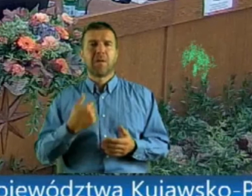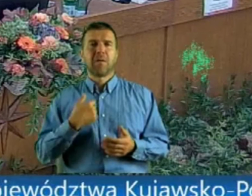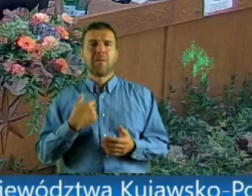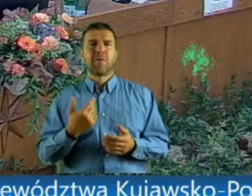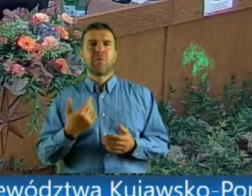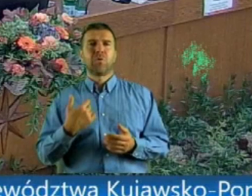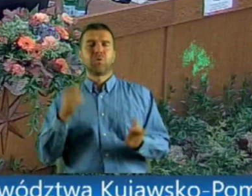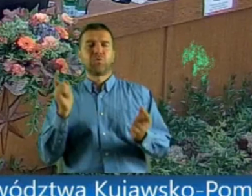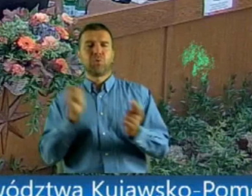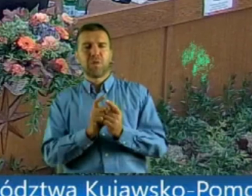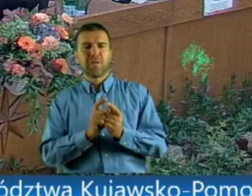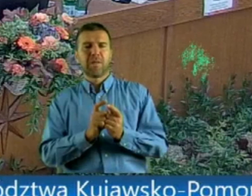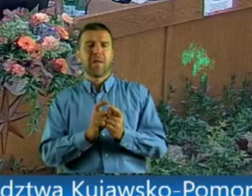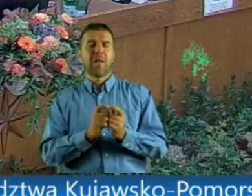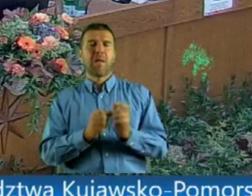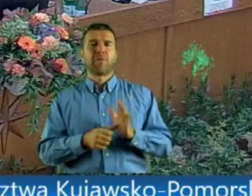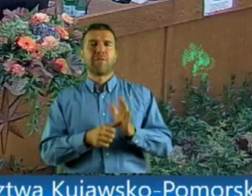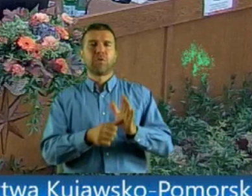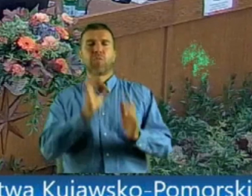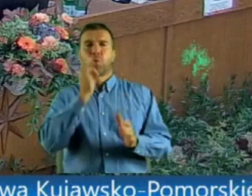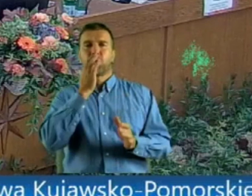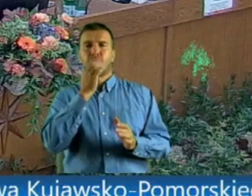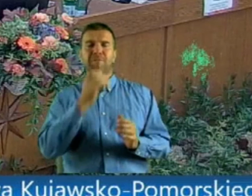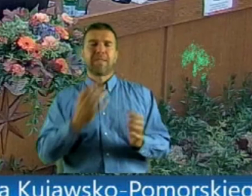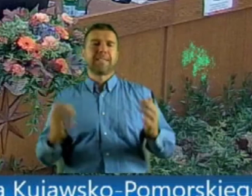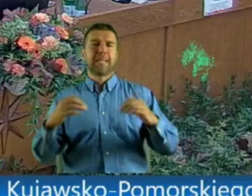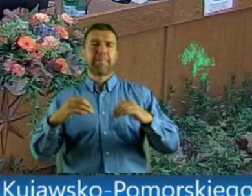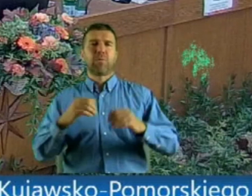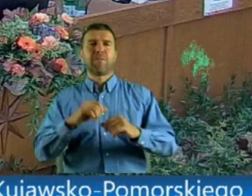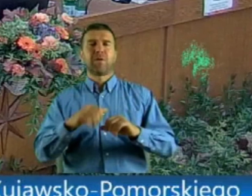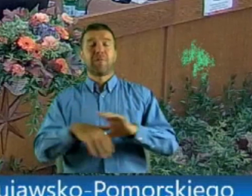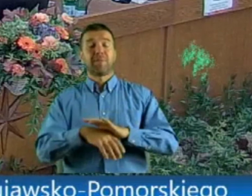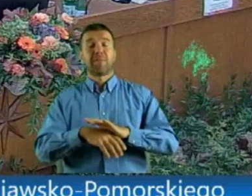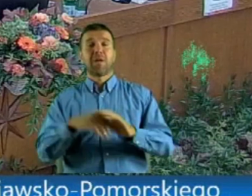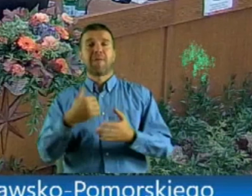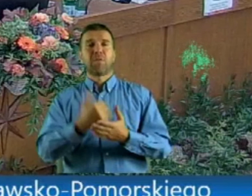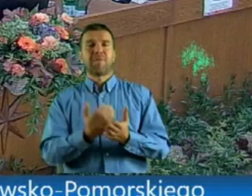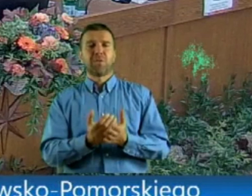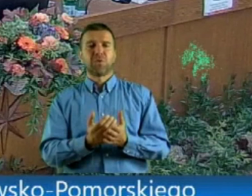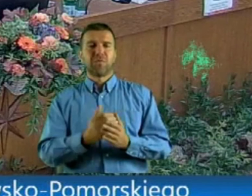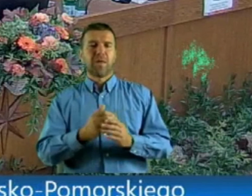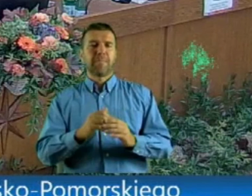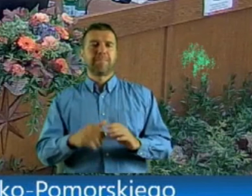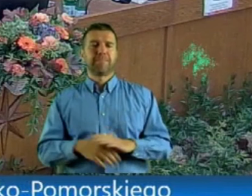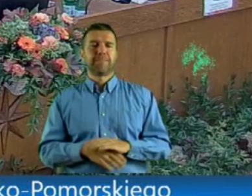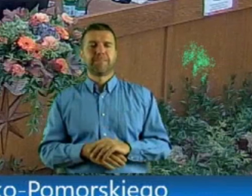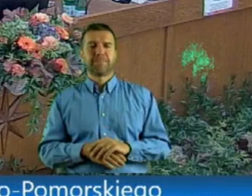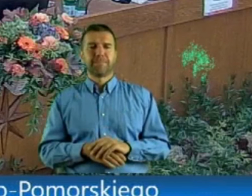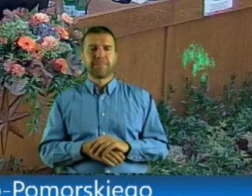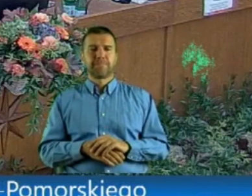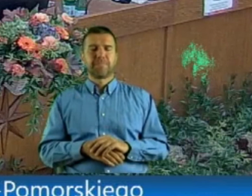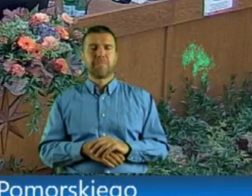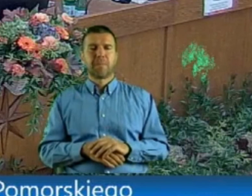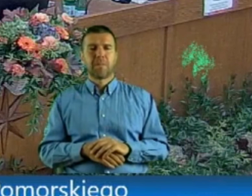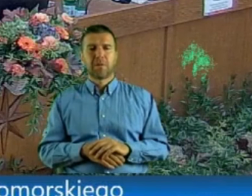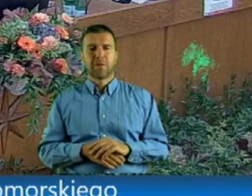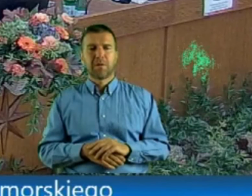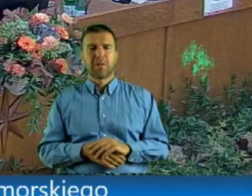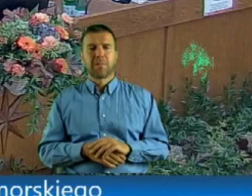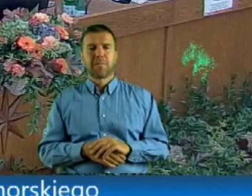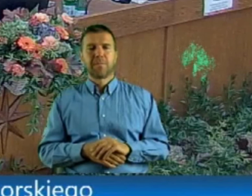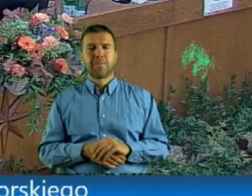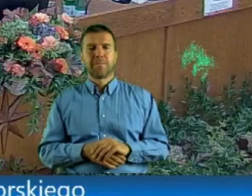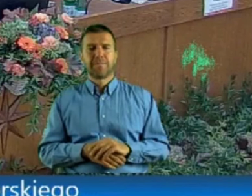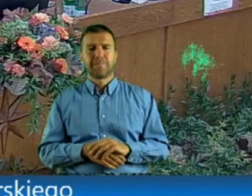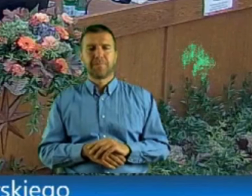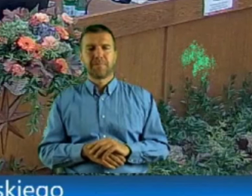konwent przewodniczących młodzieżowych sejmików wojewódzkich. I w tym momencie chciałem przejść